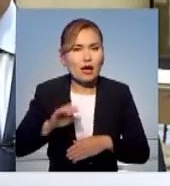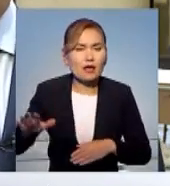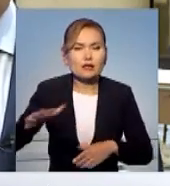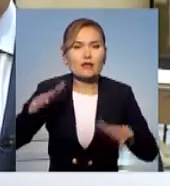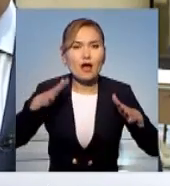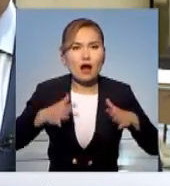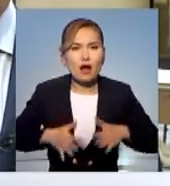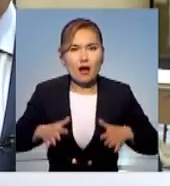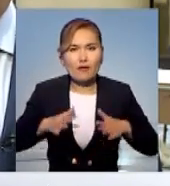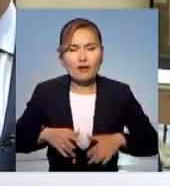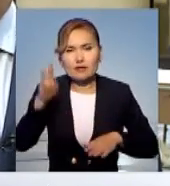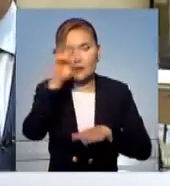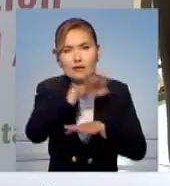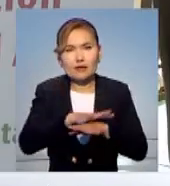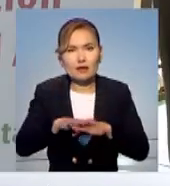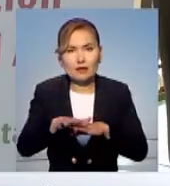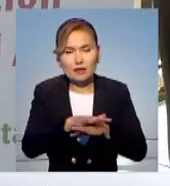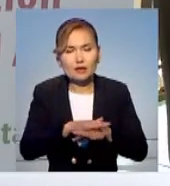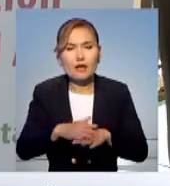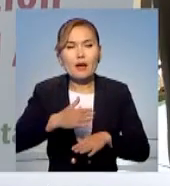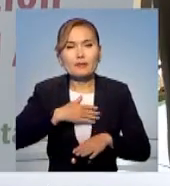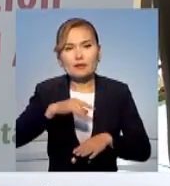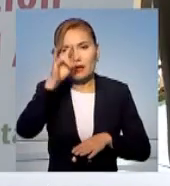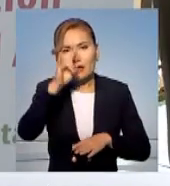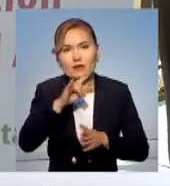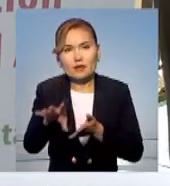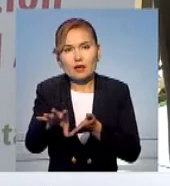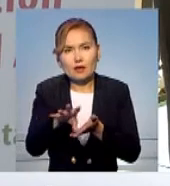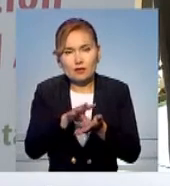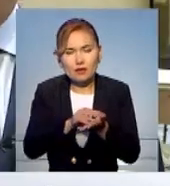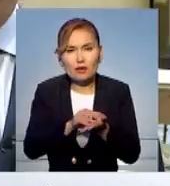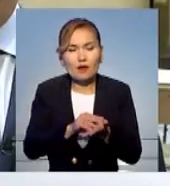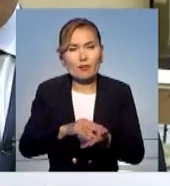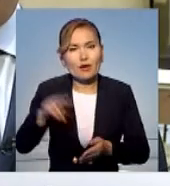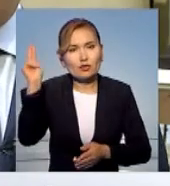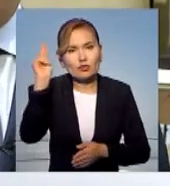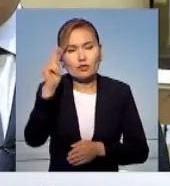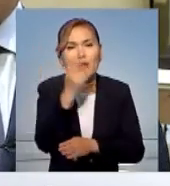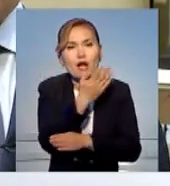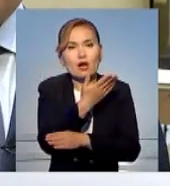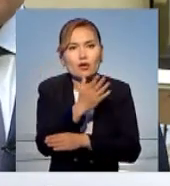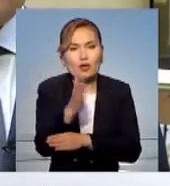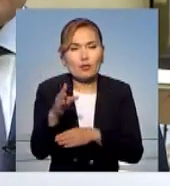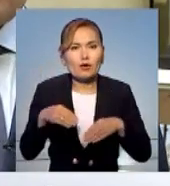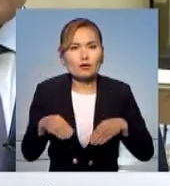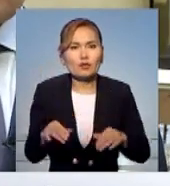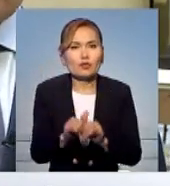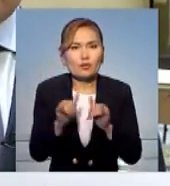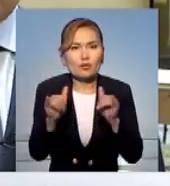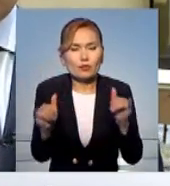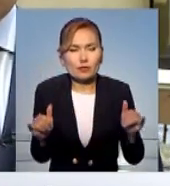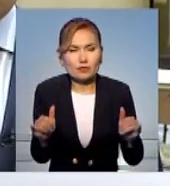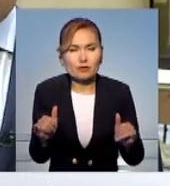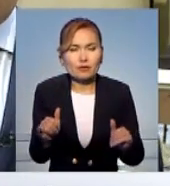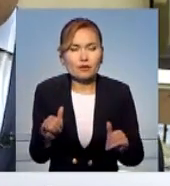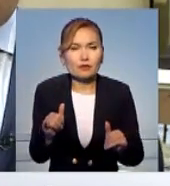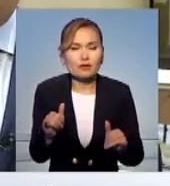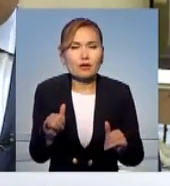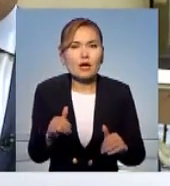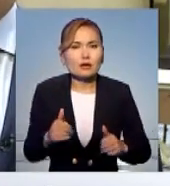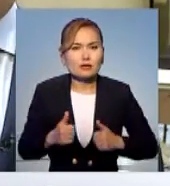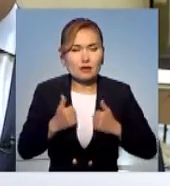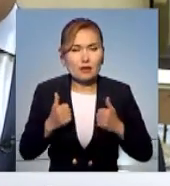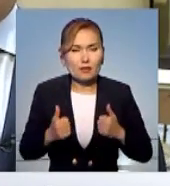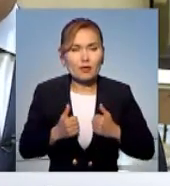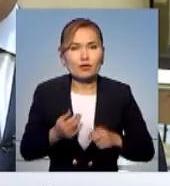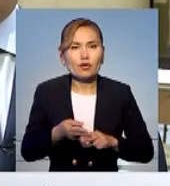Кавказ елдерінде бұл тәжірибені қалай қолданып, осының алқабын көбейту жөнінде. Бізге де тәжірибе керек, басқа елдерде мұндай жаңағыдай